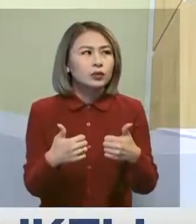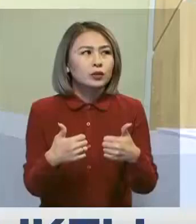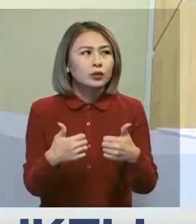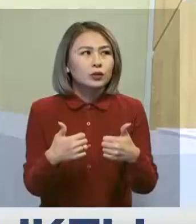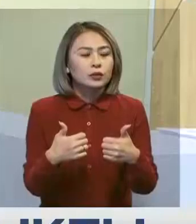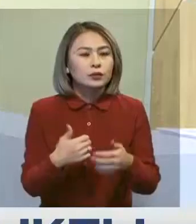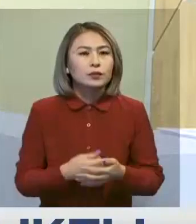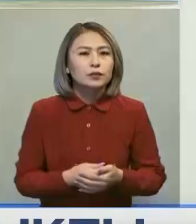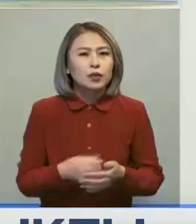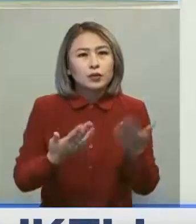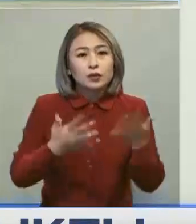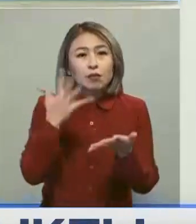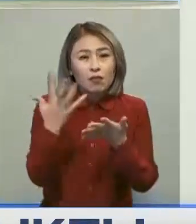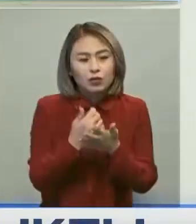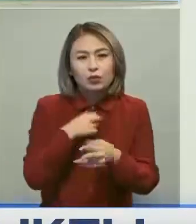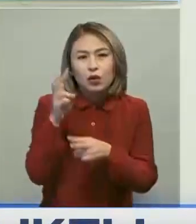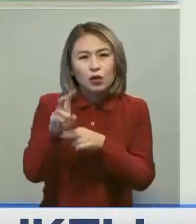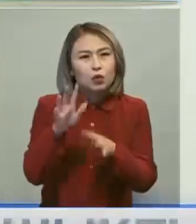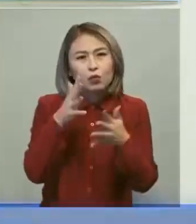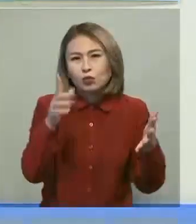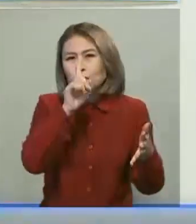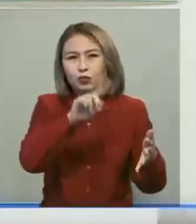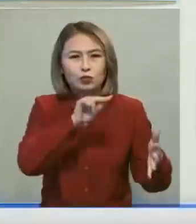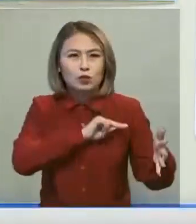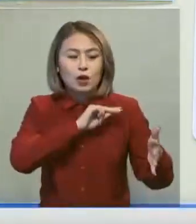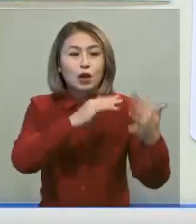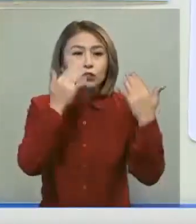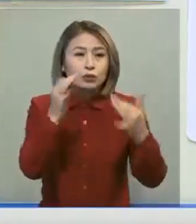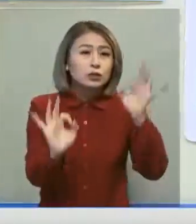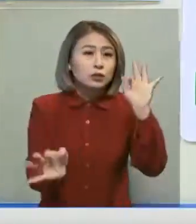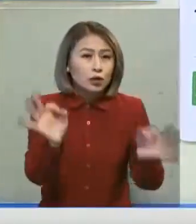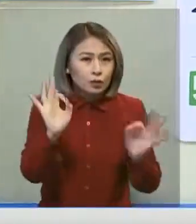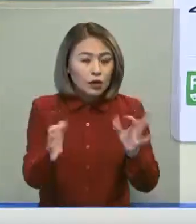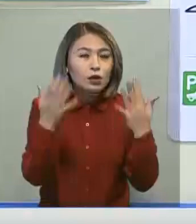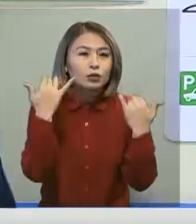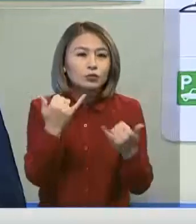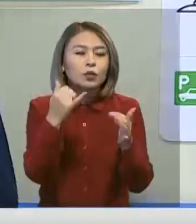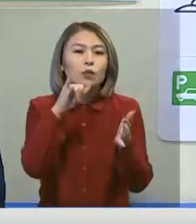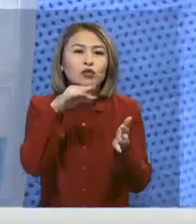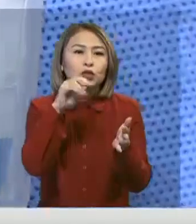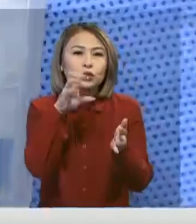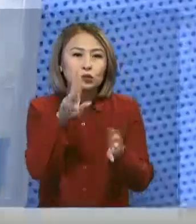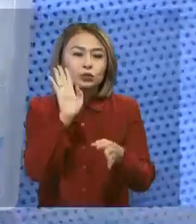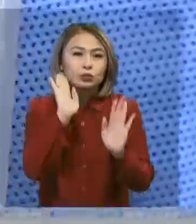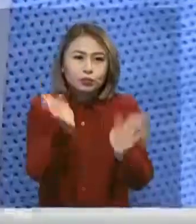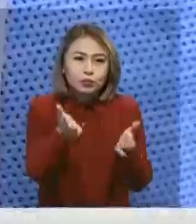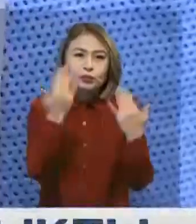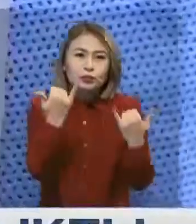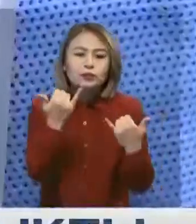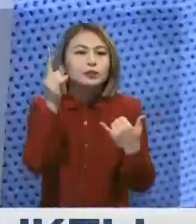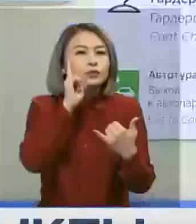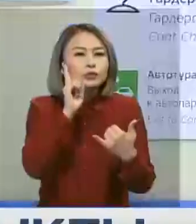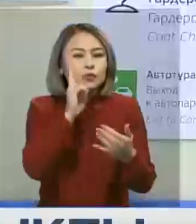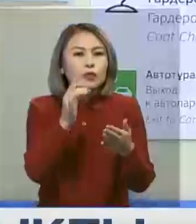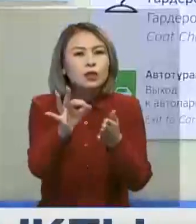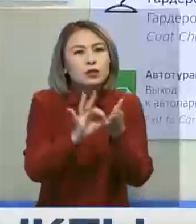желательно бармайын. Жағдайлар жақсы, бір қалыпша, амбулаторный участоктерға шығарылады. Прям қазіргі жағдайда жұмысқа